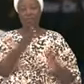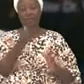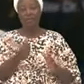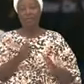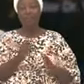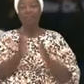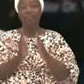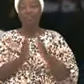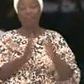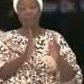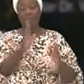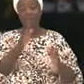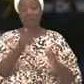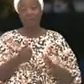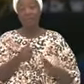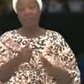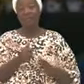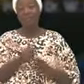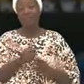préparatoire